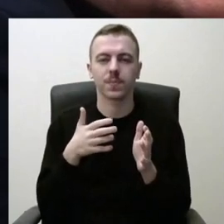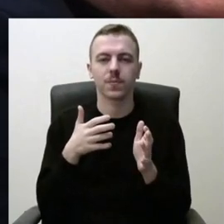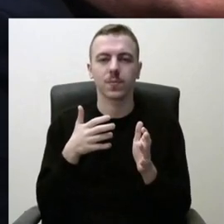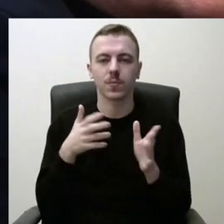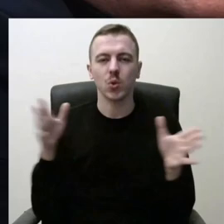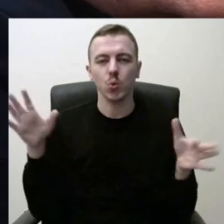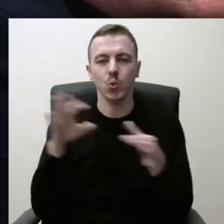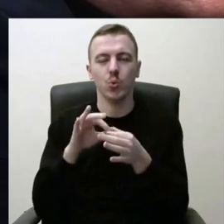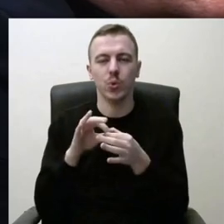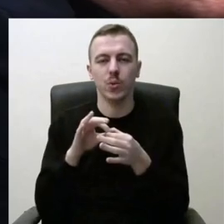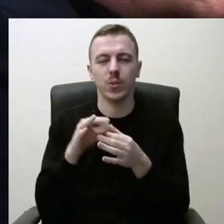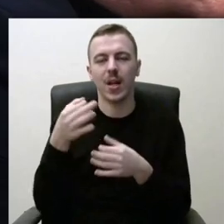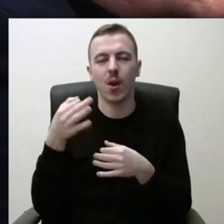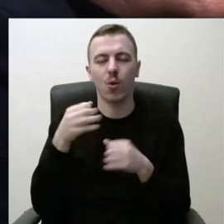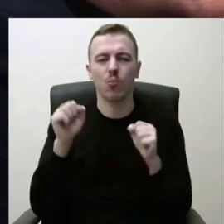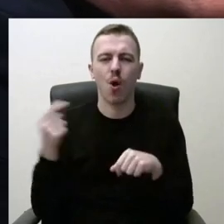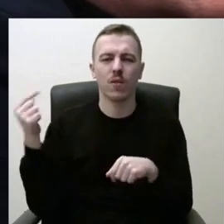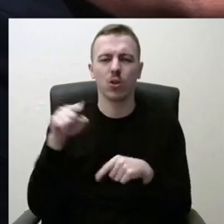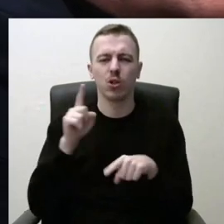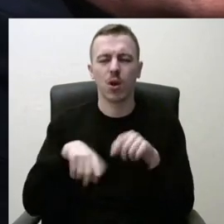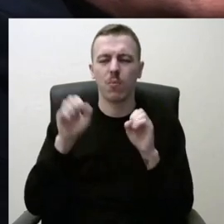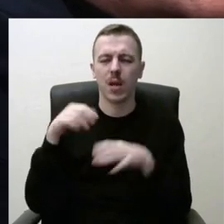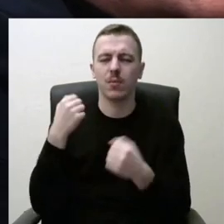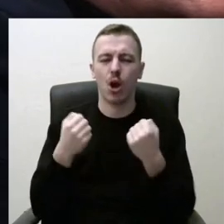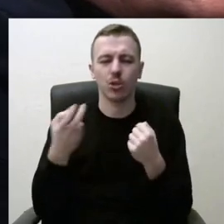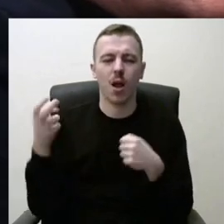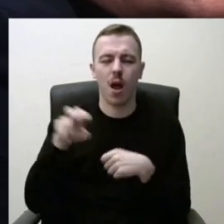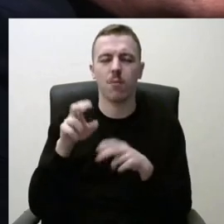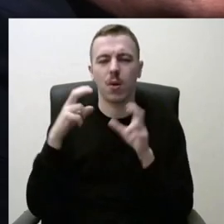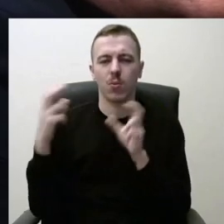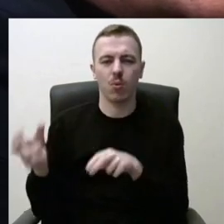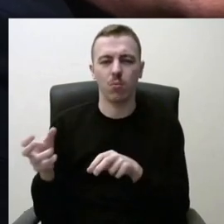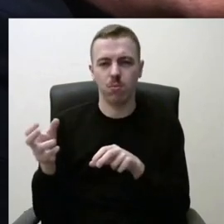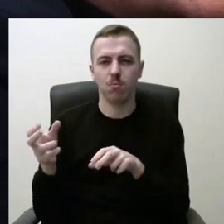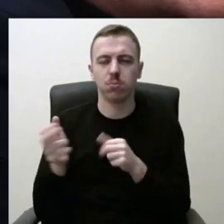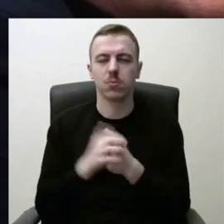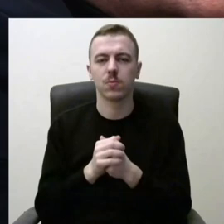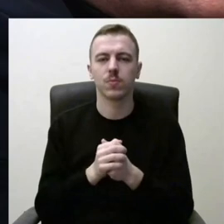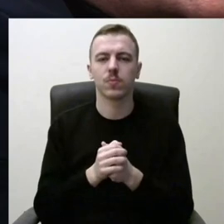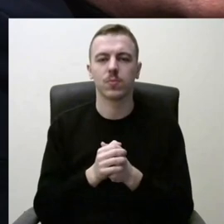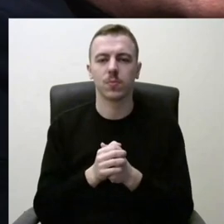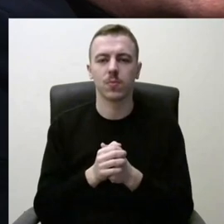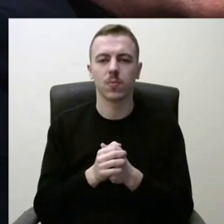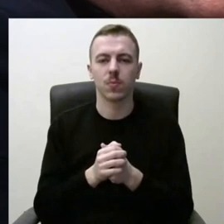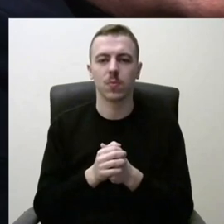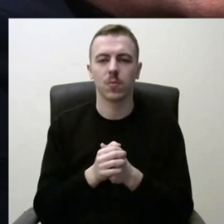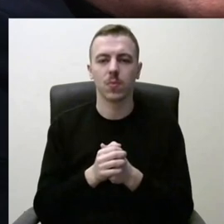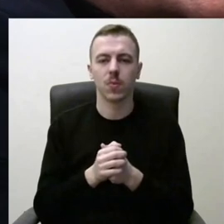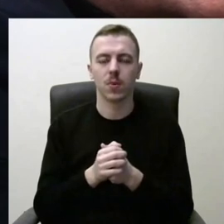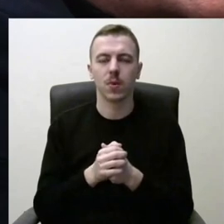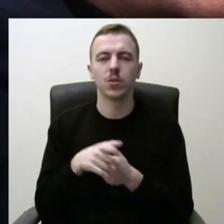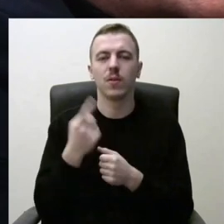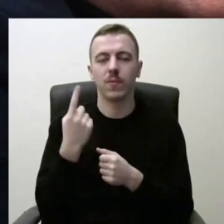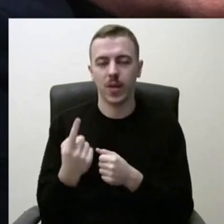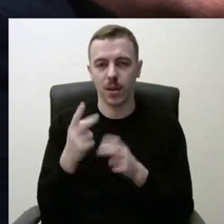būtent tarp rajono, kur galėtų žmonės atvažiavę palikti mašinas ir persėsti į patogų visuomeninį transportą. Tai viena iš tų dalykų.